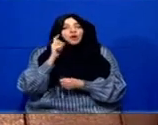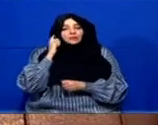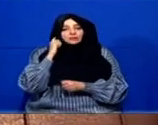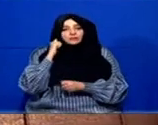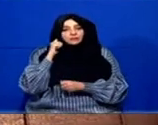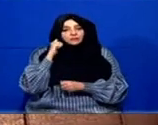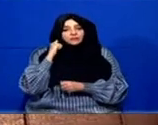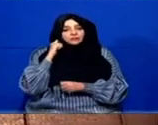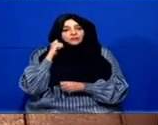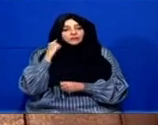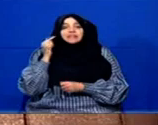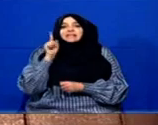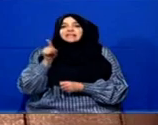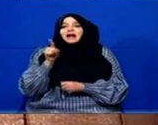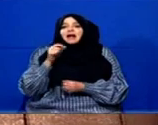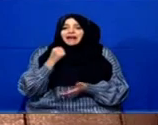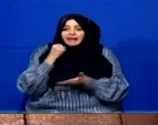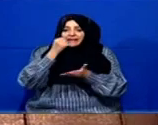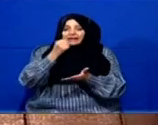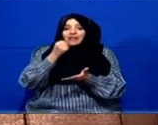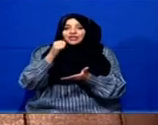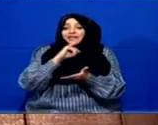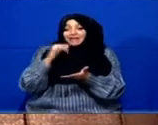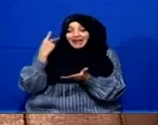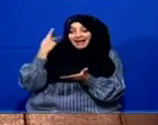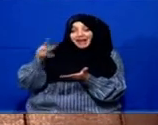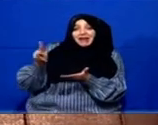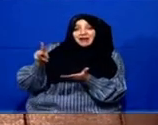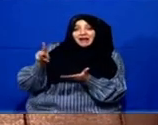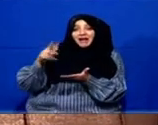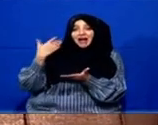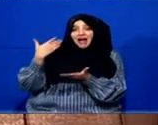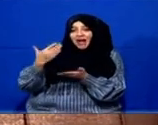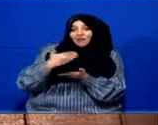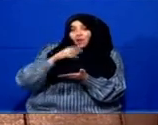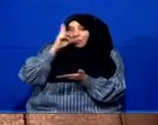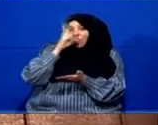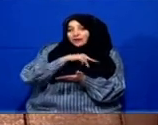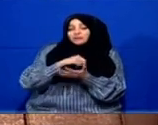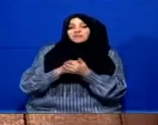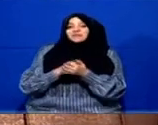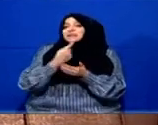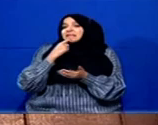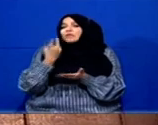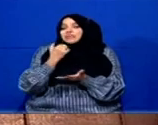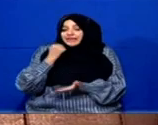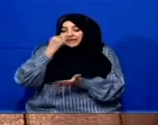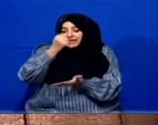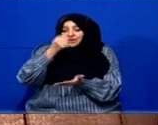لي المورثه ما معنى التركه ما خلفته